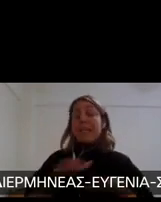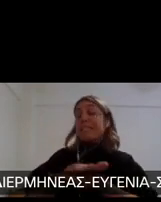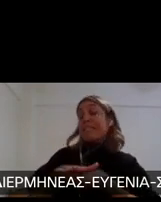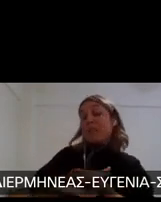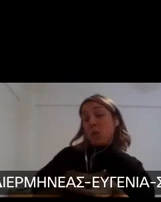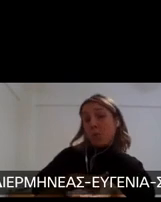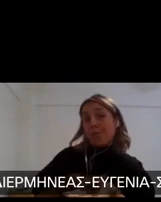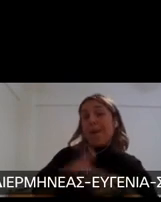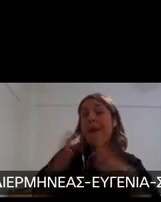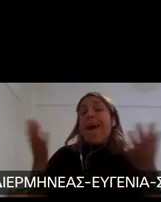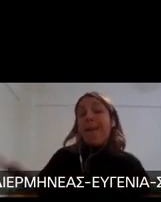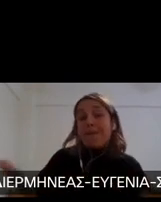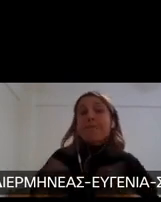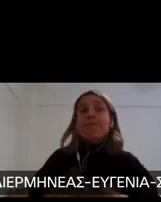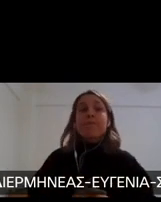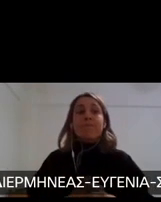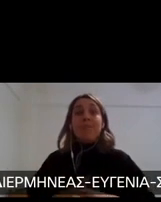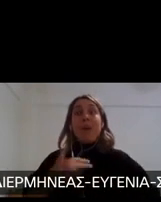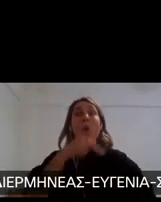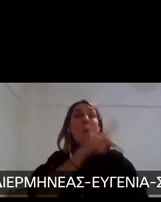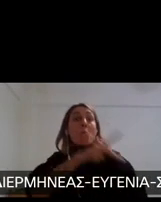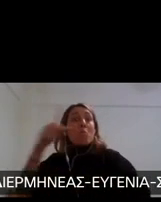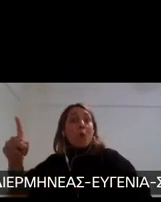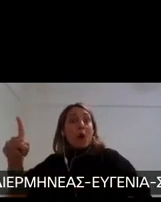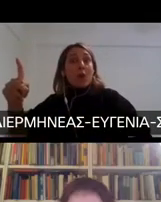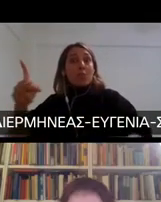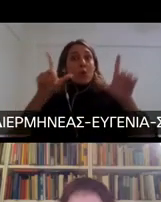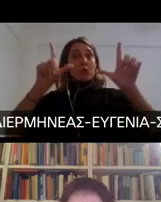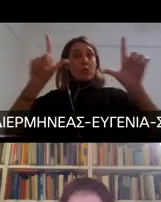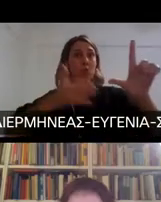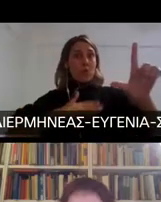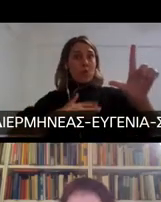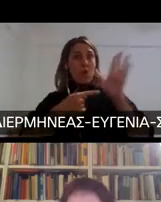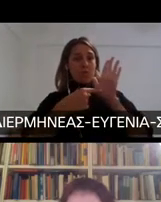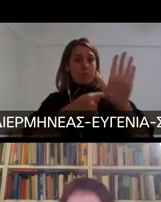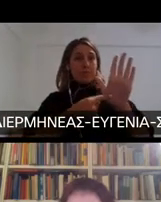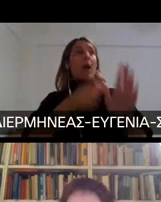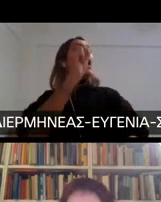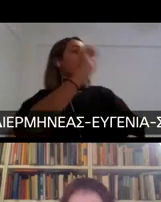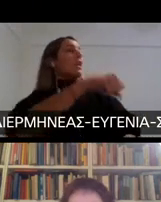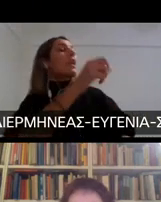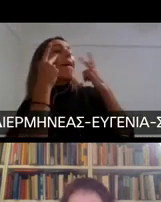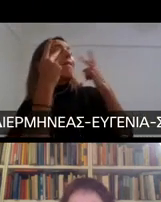Συγγνώμη, αλλά παρόλο που έχω το PowerPoint του δικό μου... Ναι, εδώ είναι, εδώ είναι. Ένα